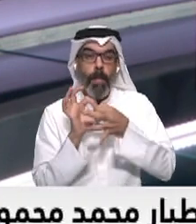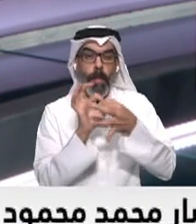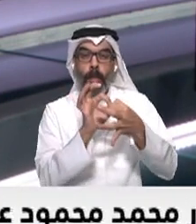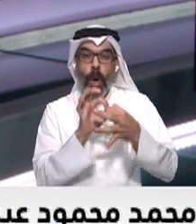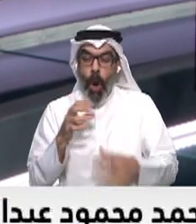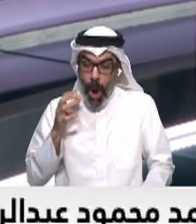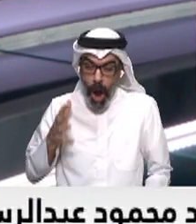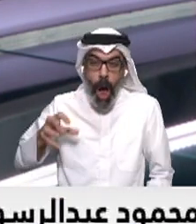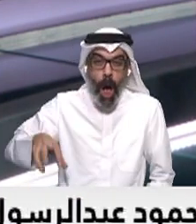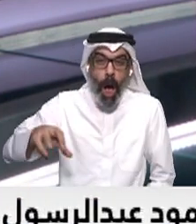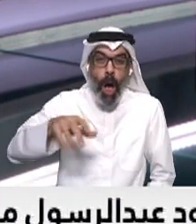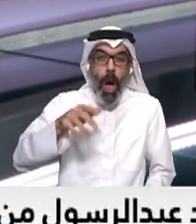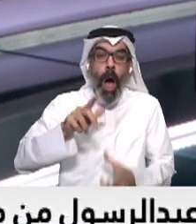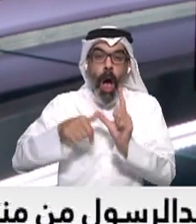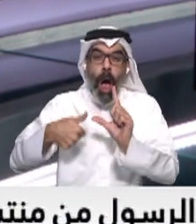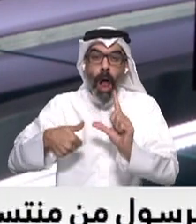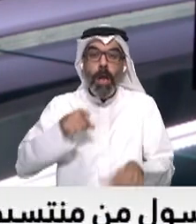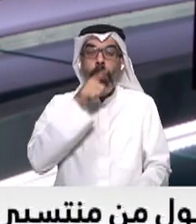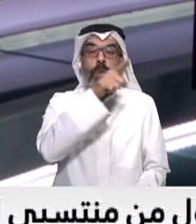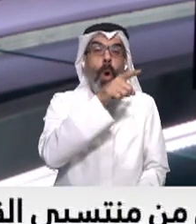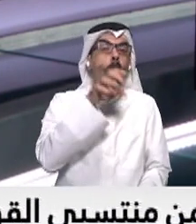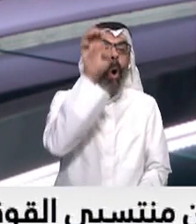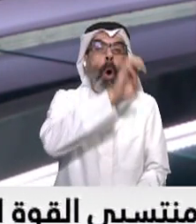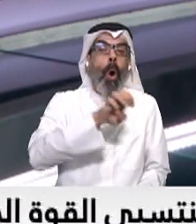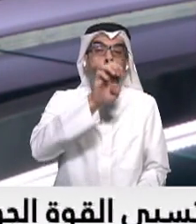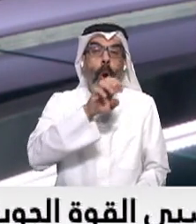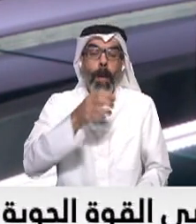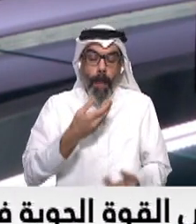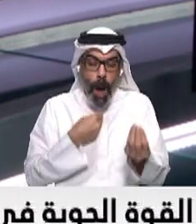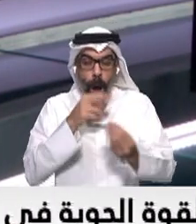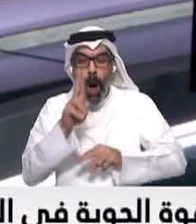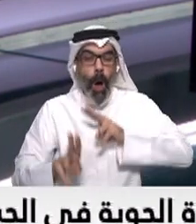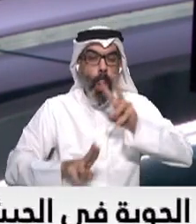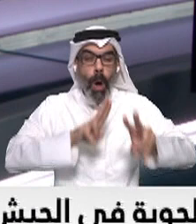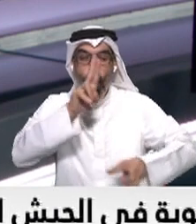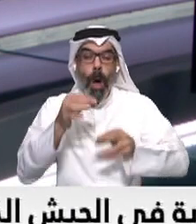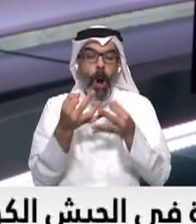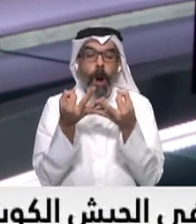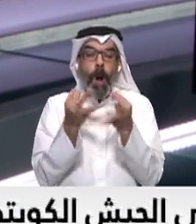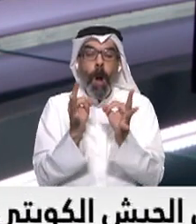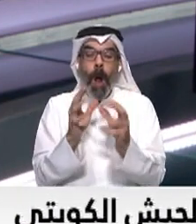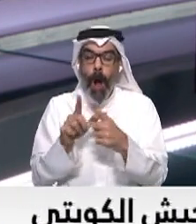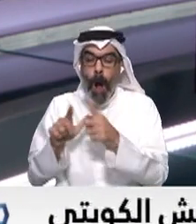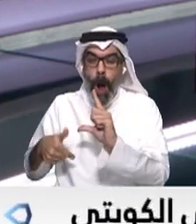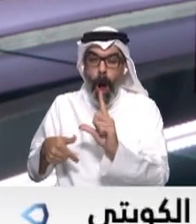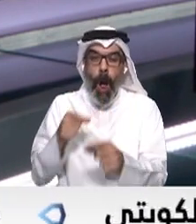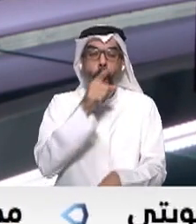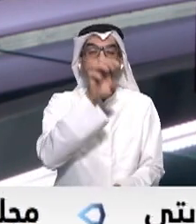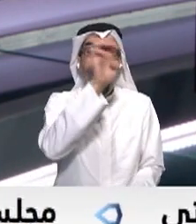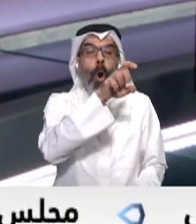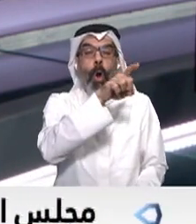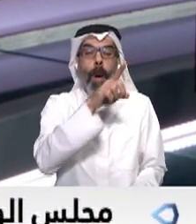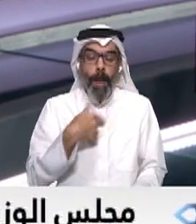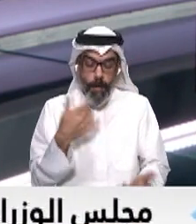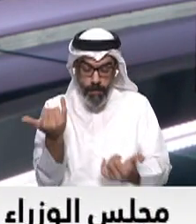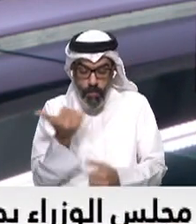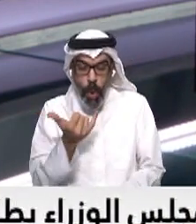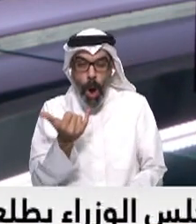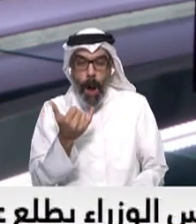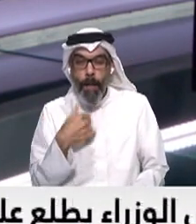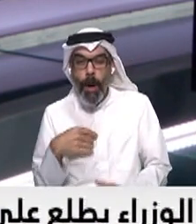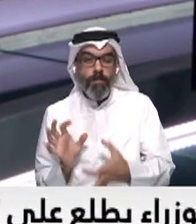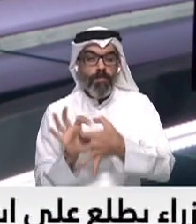ستحظى بنصيب كذلك من المناقشة، لما يوليه الجانبان الخليجي والأوروبي من أهمية